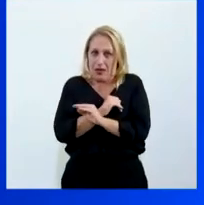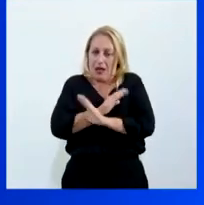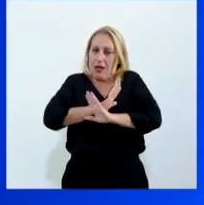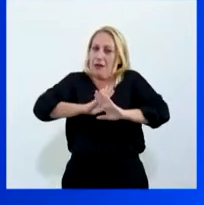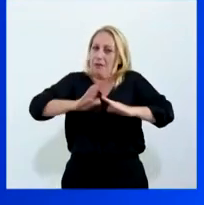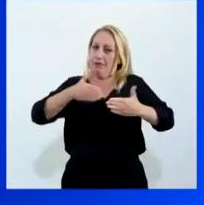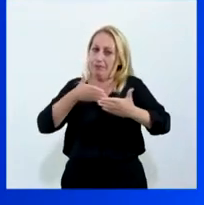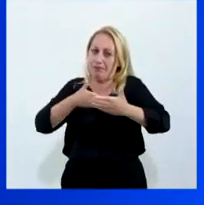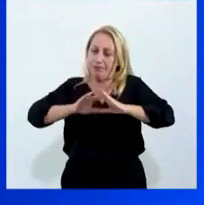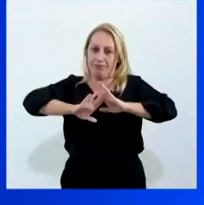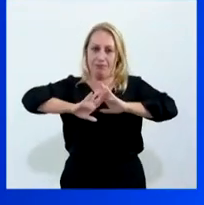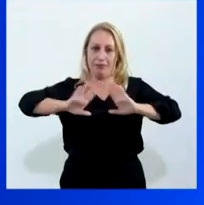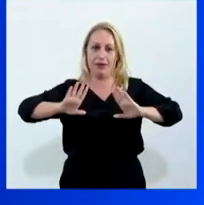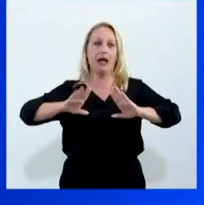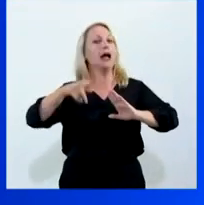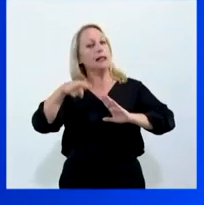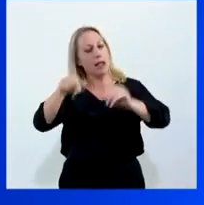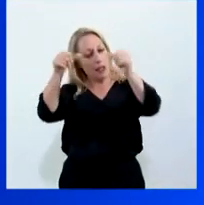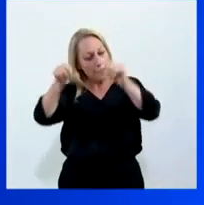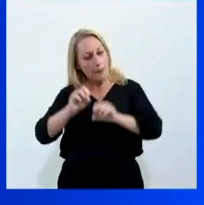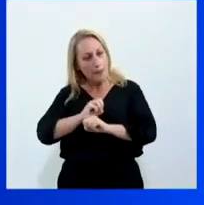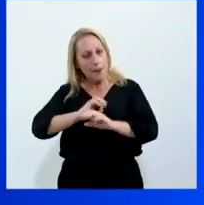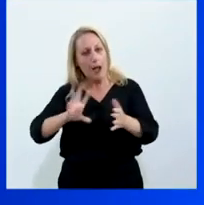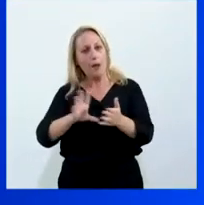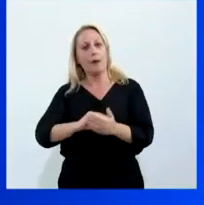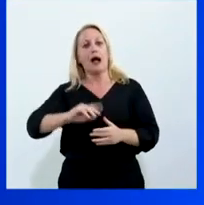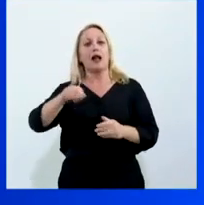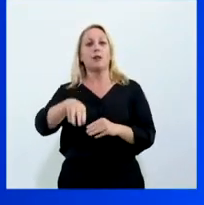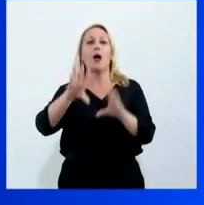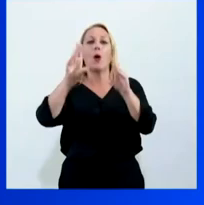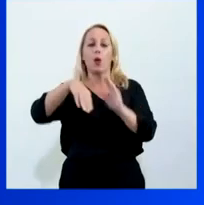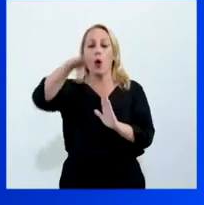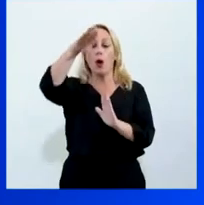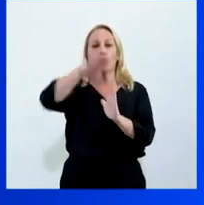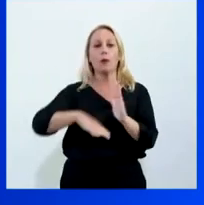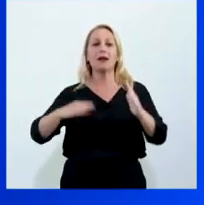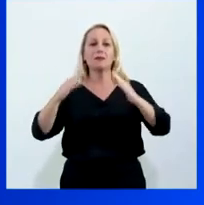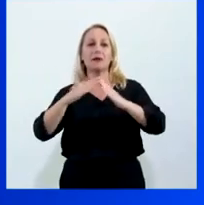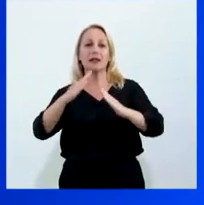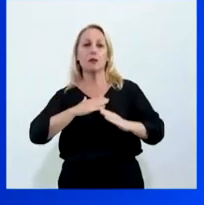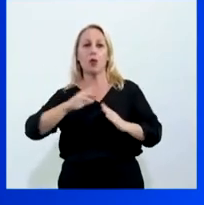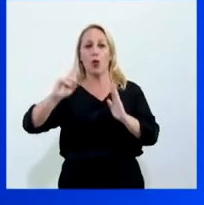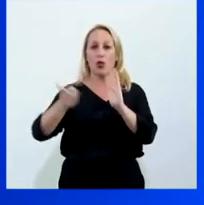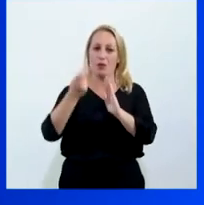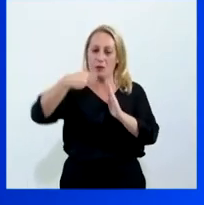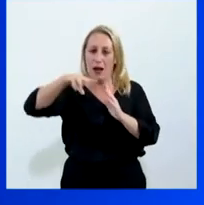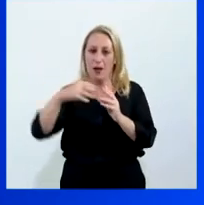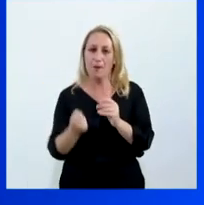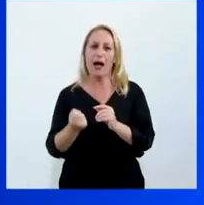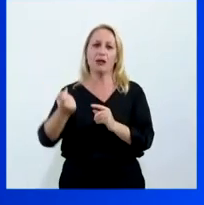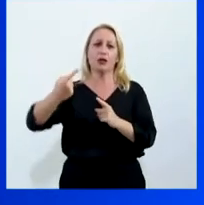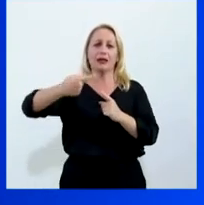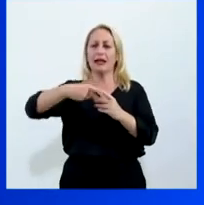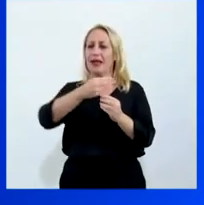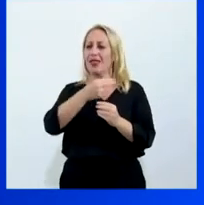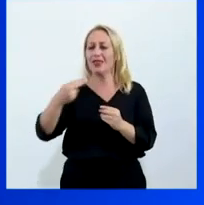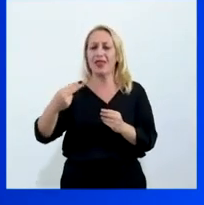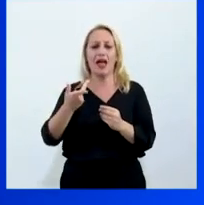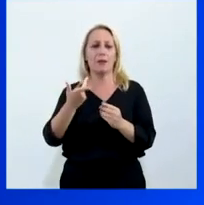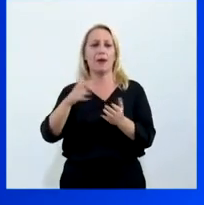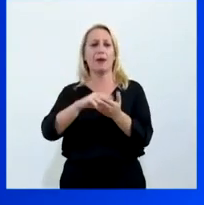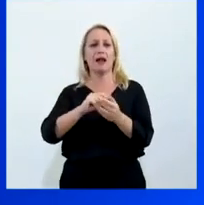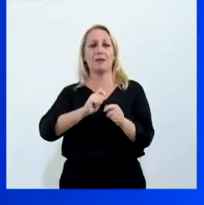έχουμε εξαγγείλει, το οποίο όμως είναι σημαντικά. Και ο διπλασιασμός του προγράμματος Σπίτι μου και οι συνολικές παρεμβάσεις, οι οποίες έχουν να κάνουν με τις